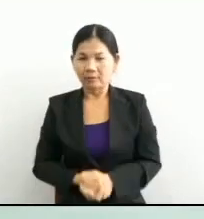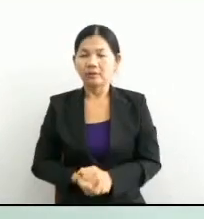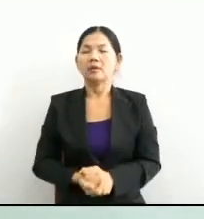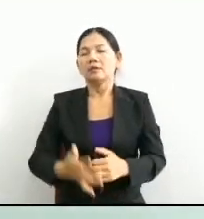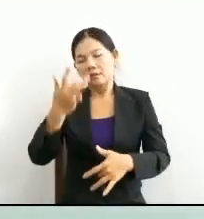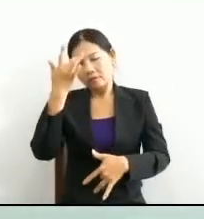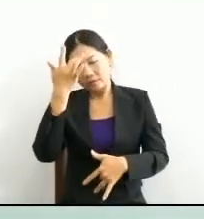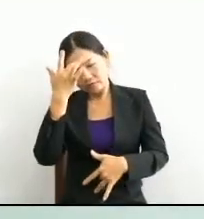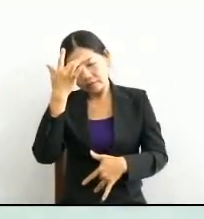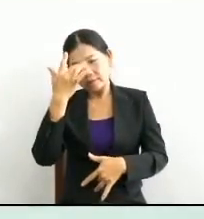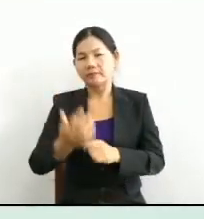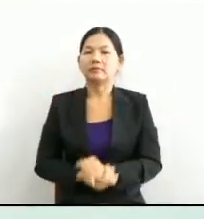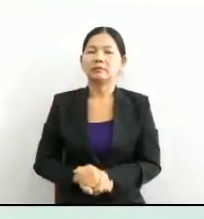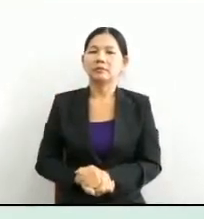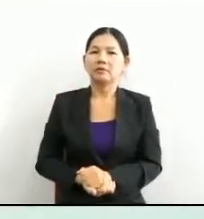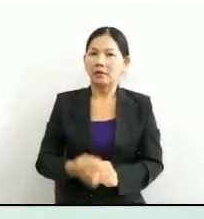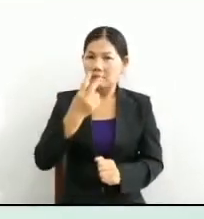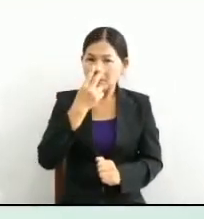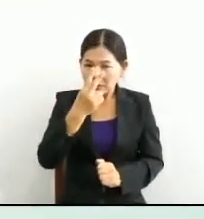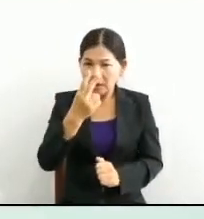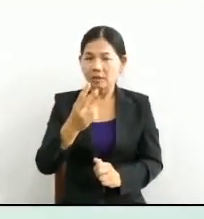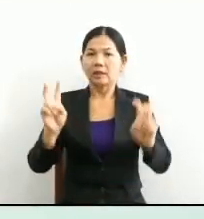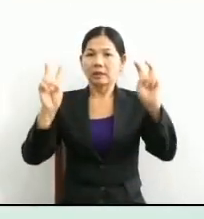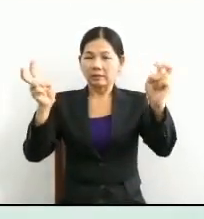mình chừng ngư. Chăng là lấy con mà mở ạ tập bọt mày riêng dưỡng.